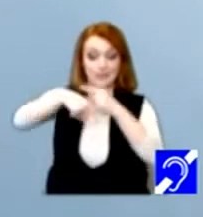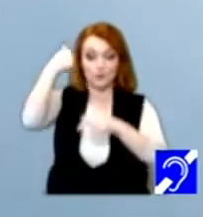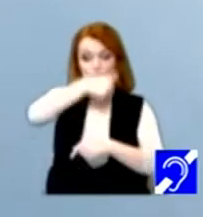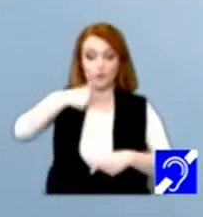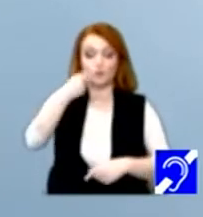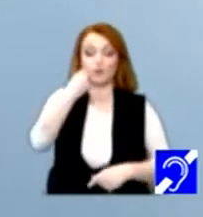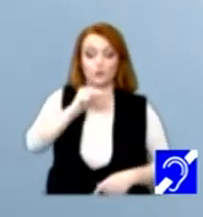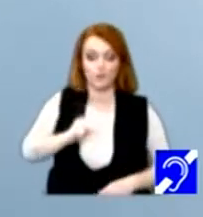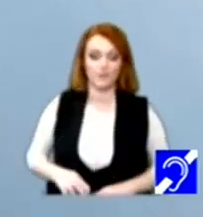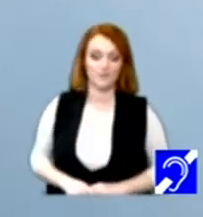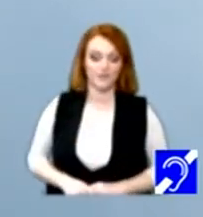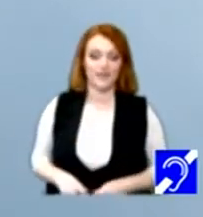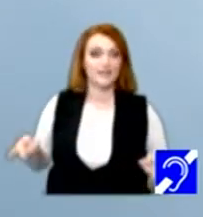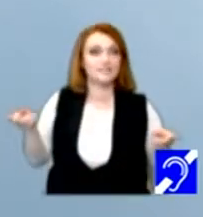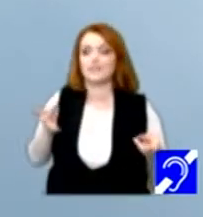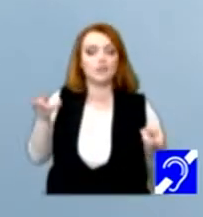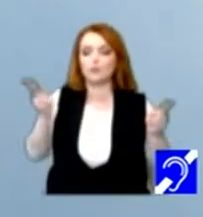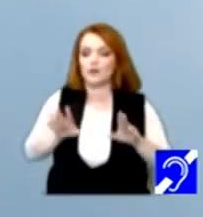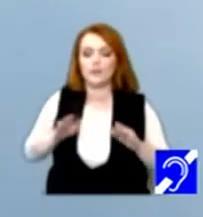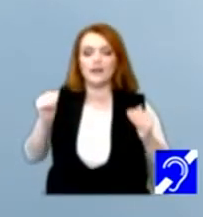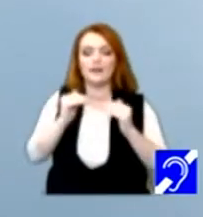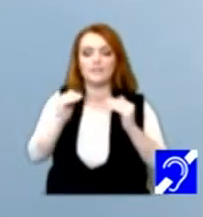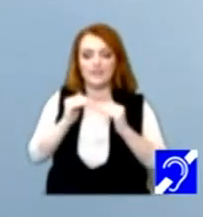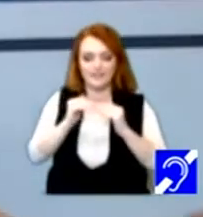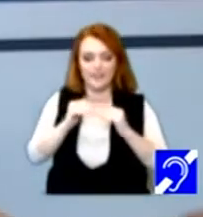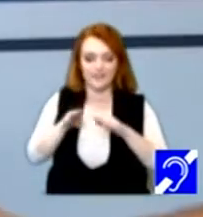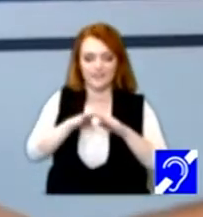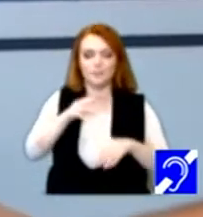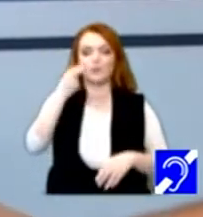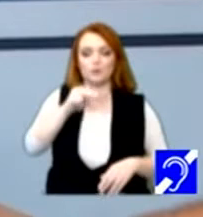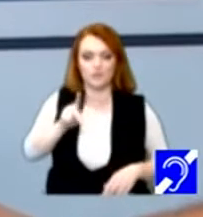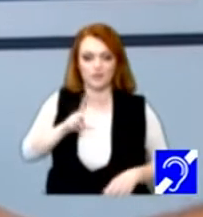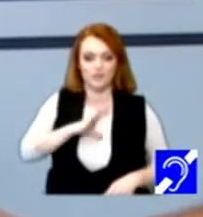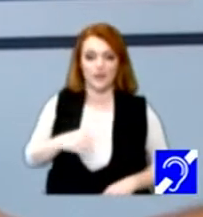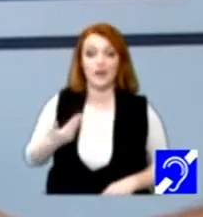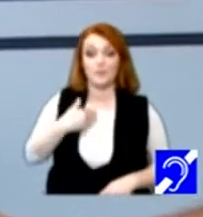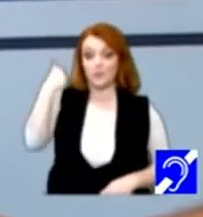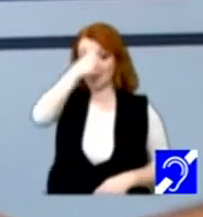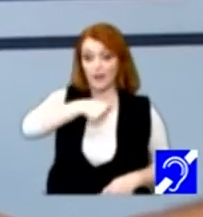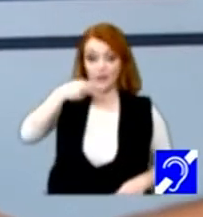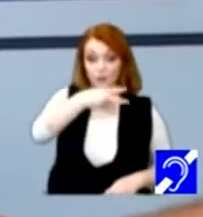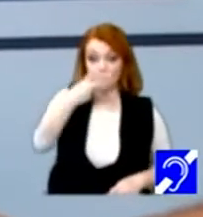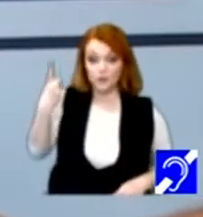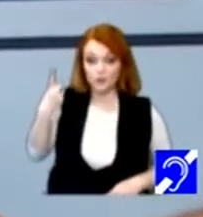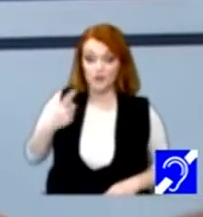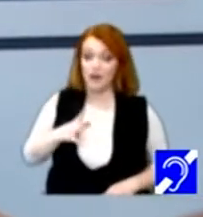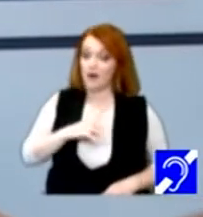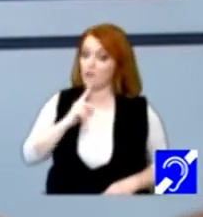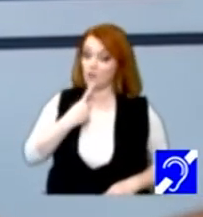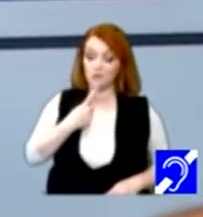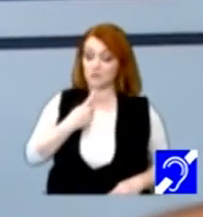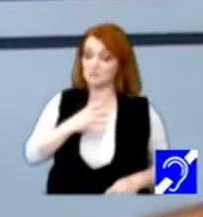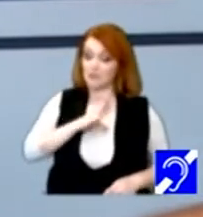nu rămânem la același nivel și să aducem rezultate cât mai bune. Pentru mine anul 2021 într-adevăr a fost un an de